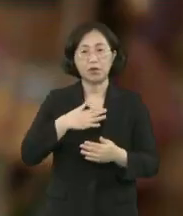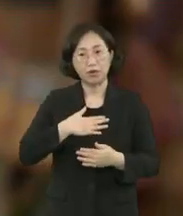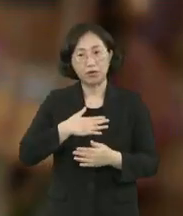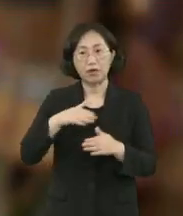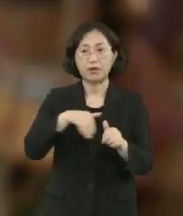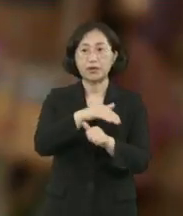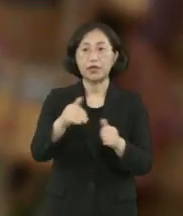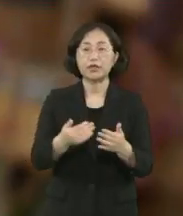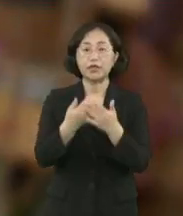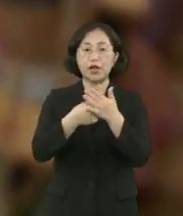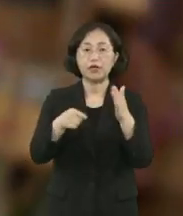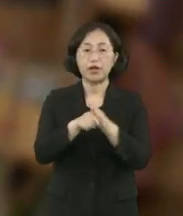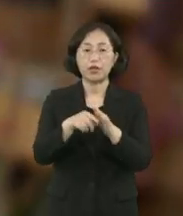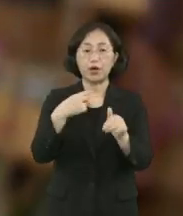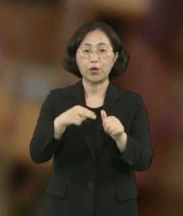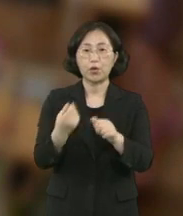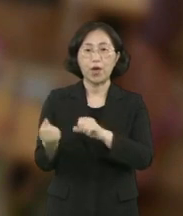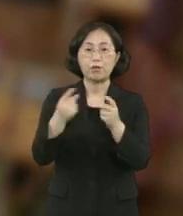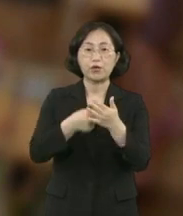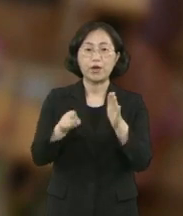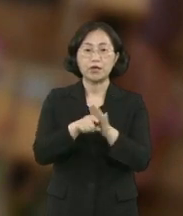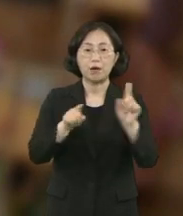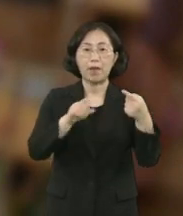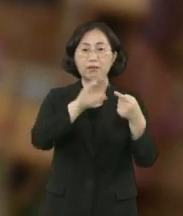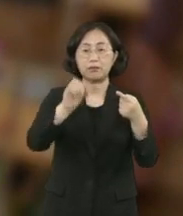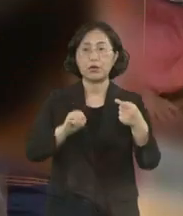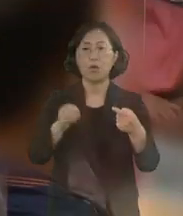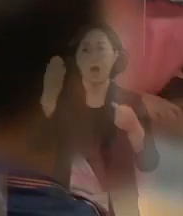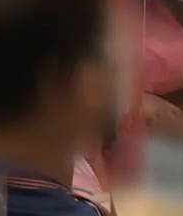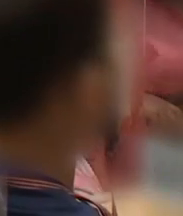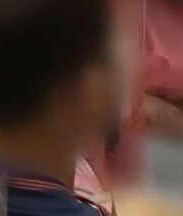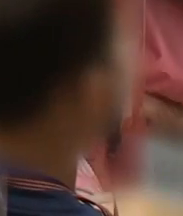정서적 성장을 위한 교육 회복 차원에서 전면 등교가 필요하다고 밝혔습니다.